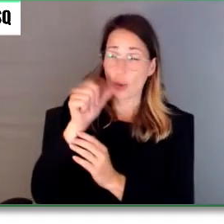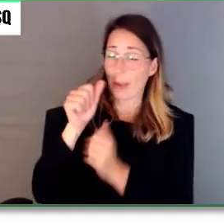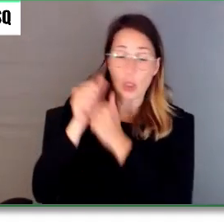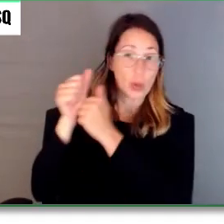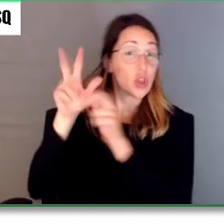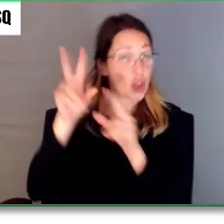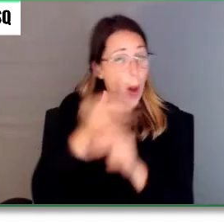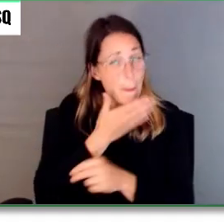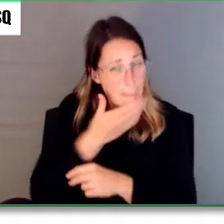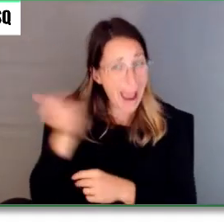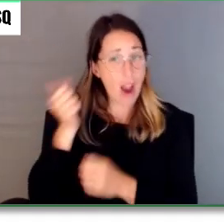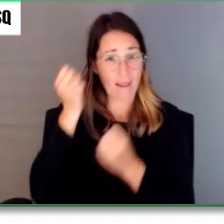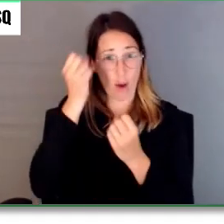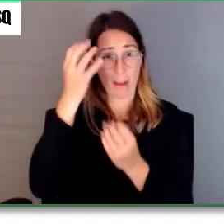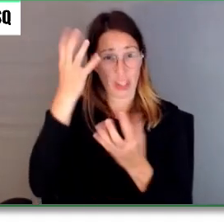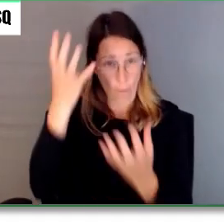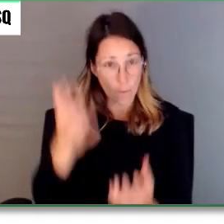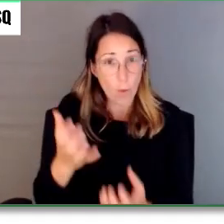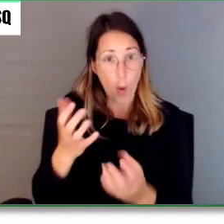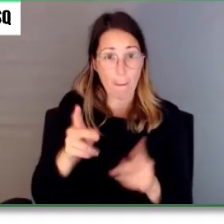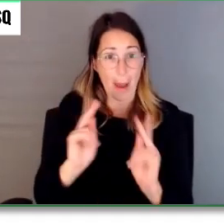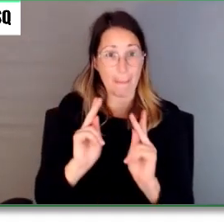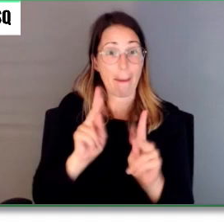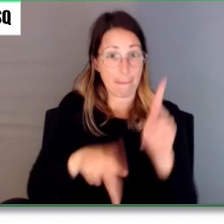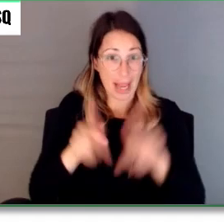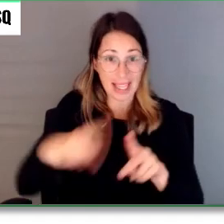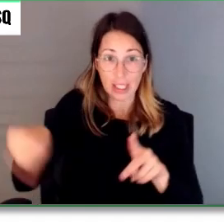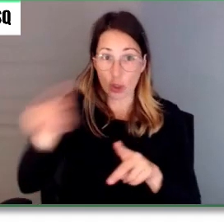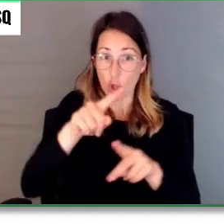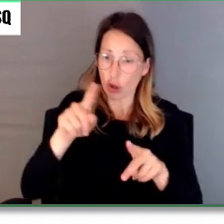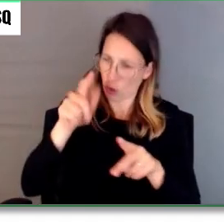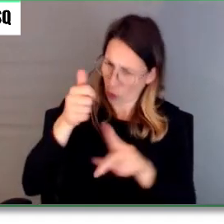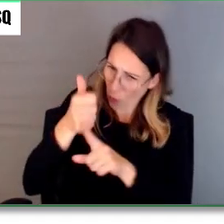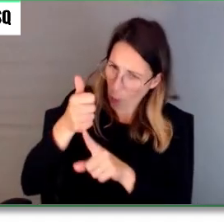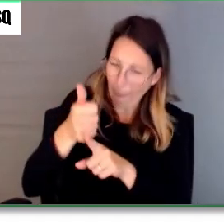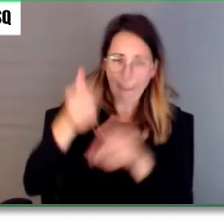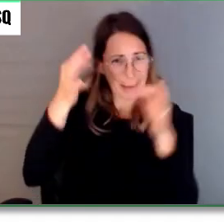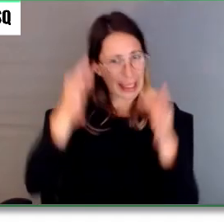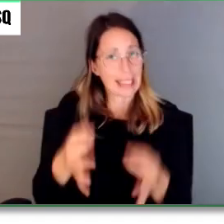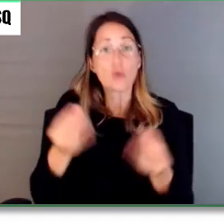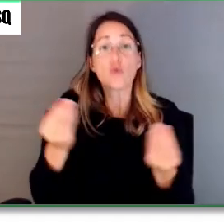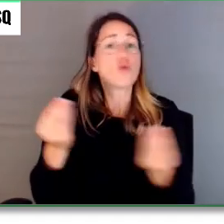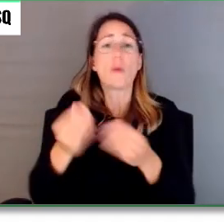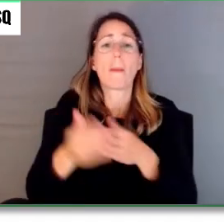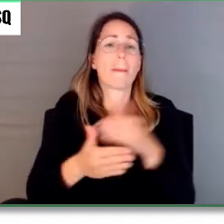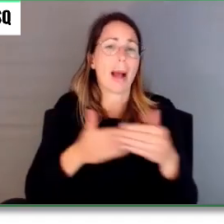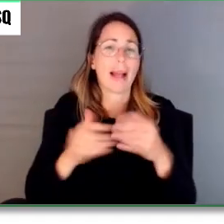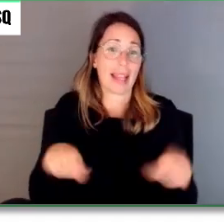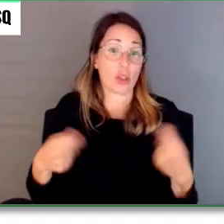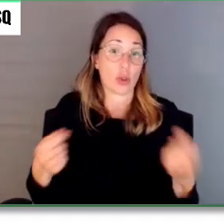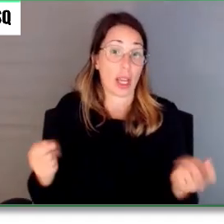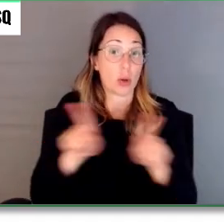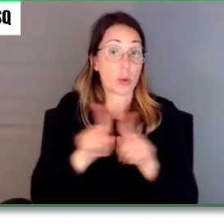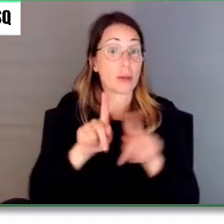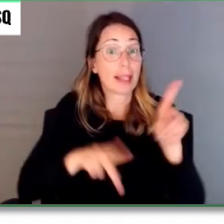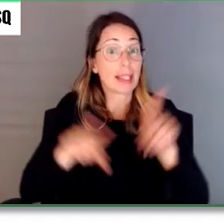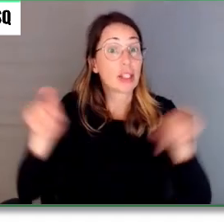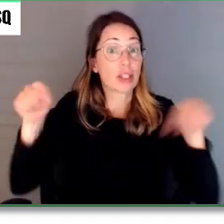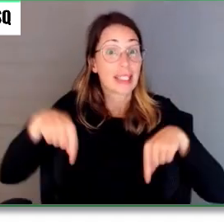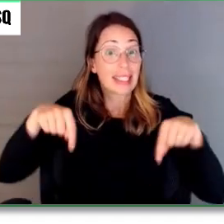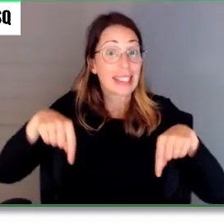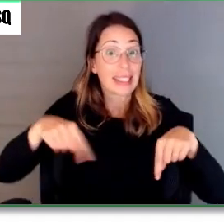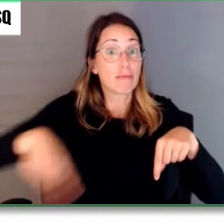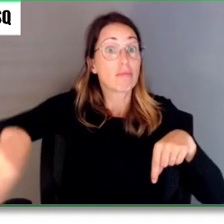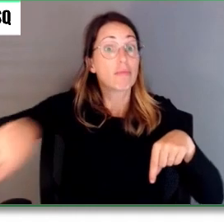information pour que les gens puissent prendre leurs propres décisions dans les zones naturelles. Et pour les personnes ici qui donc sont des